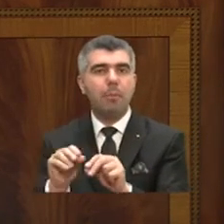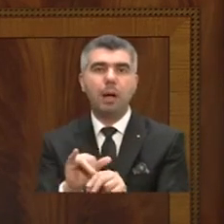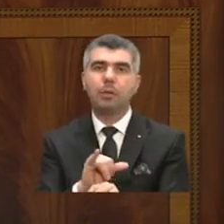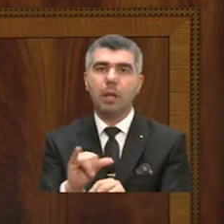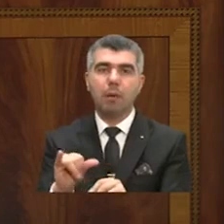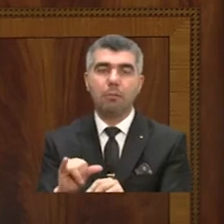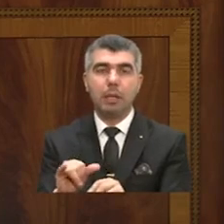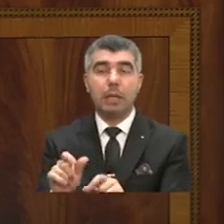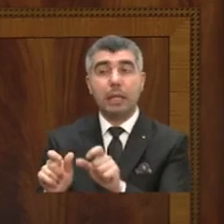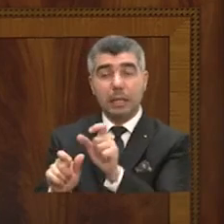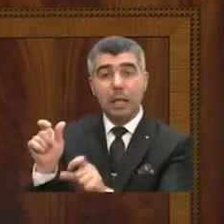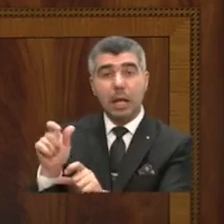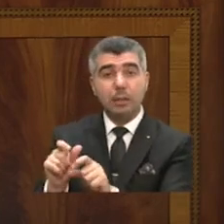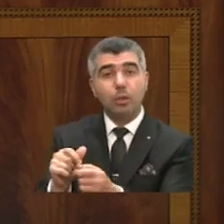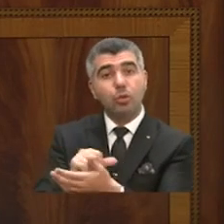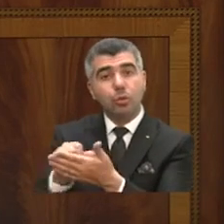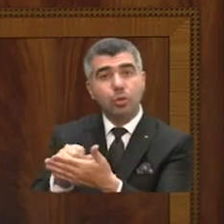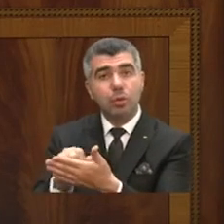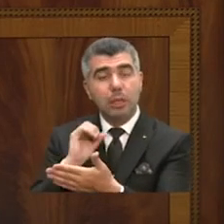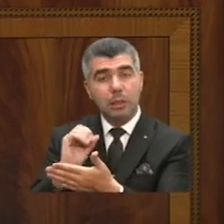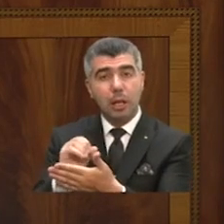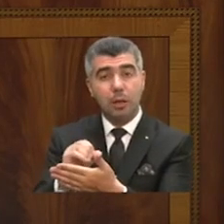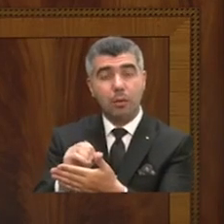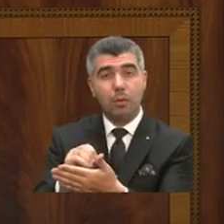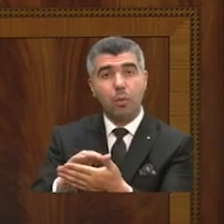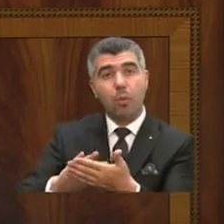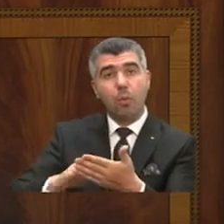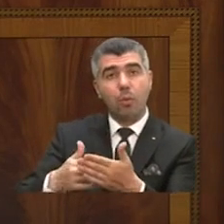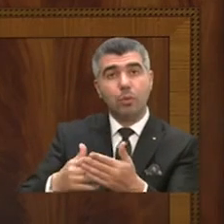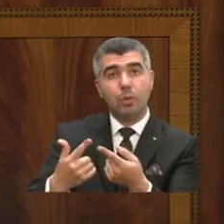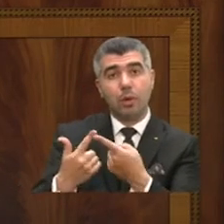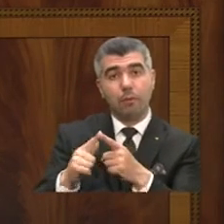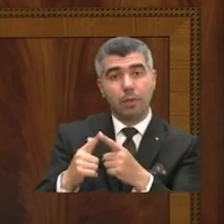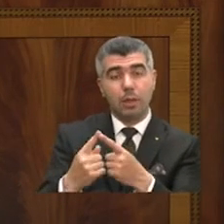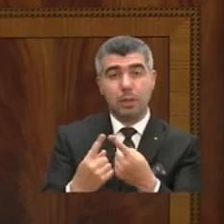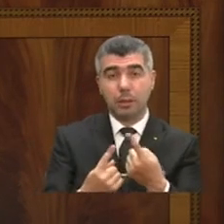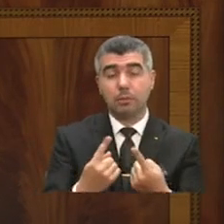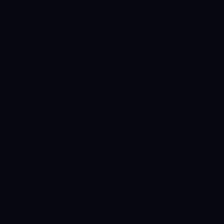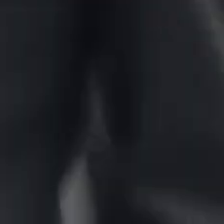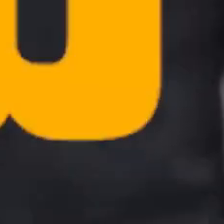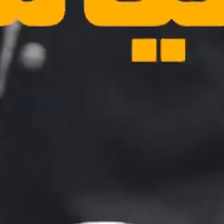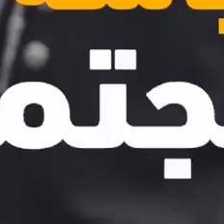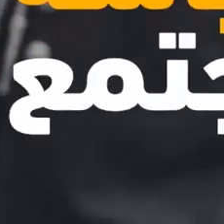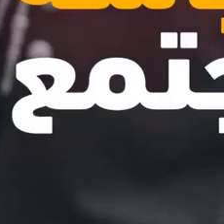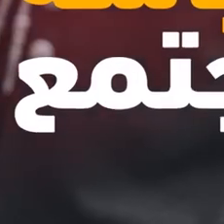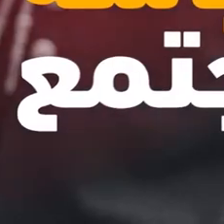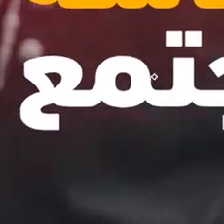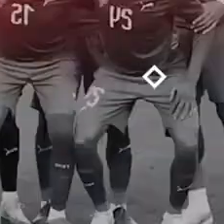كاين اللي تيشري الدواء مع الاسف تيشريه بالديطاي